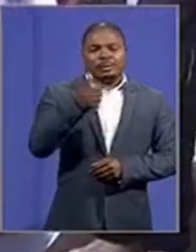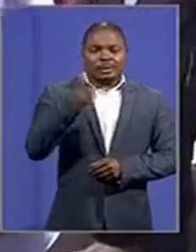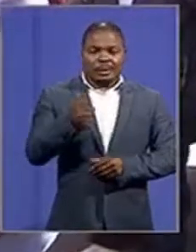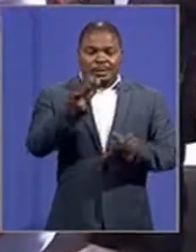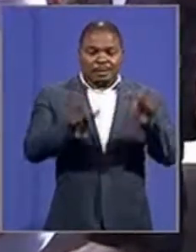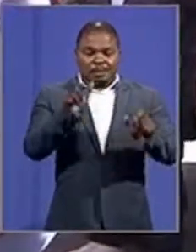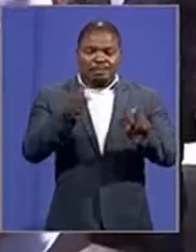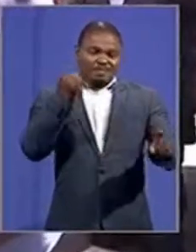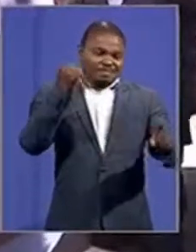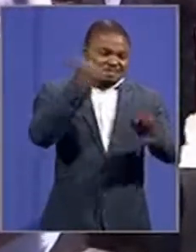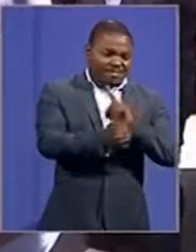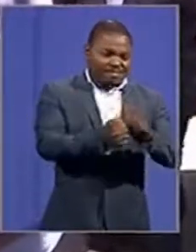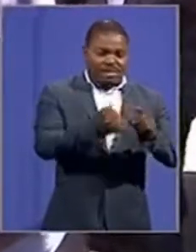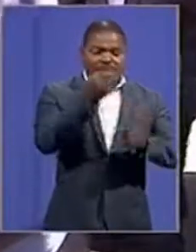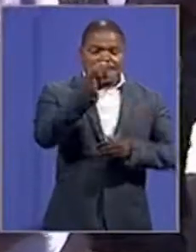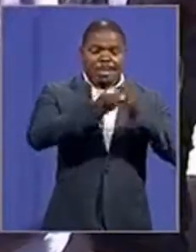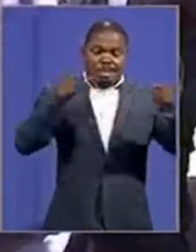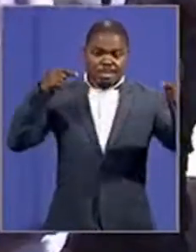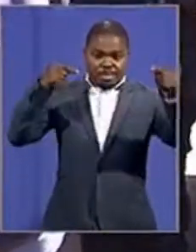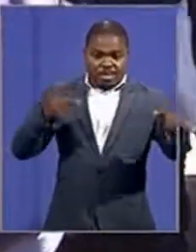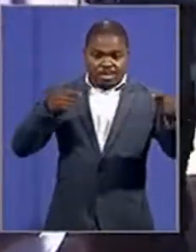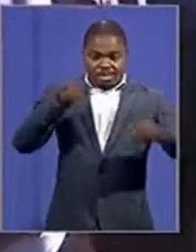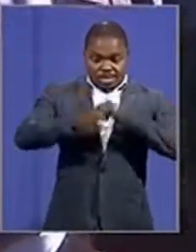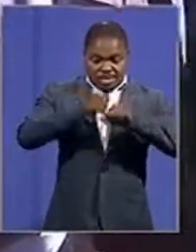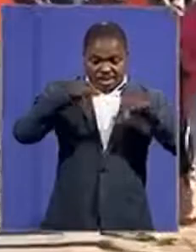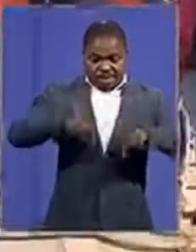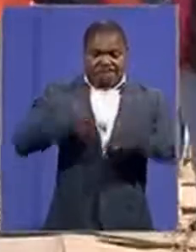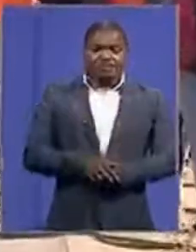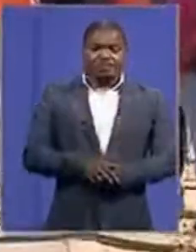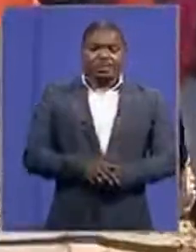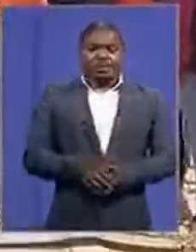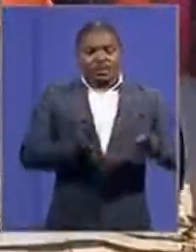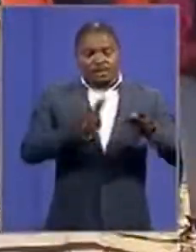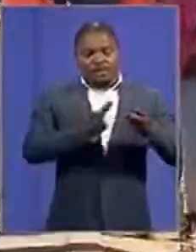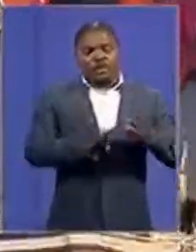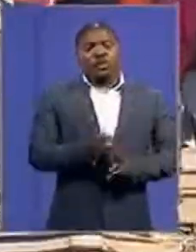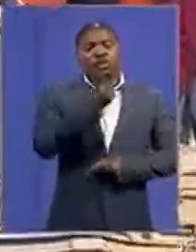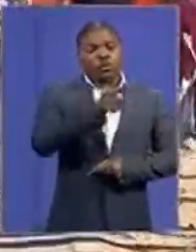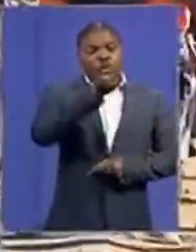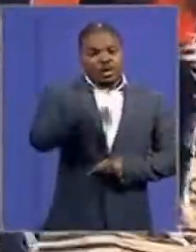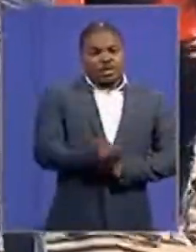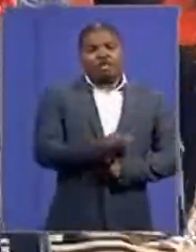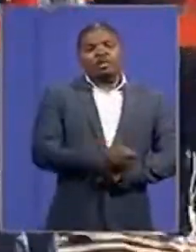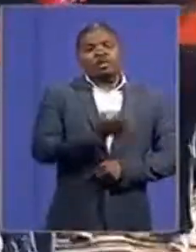4,976 ba bolailwe mo dikgweding di le 3 tsa ntlha tsa monongwaga. Batho ba